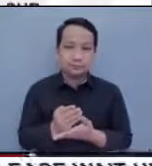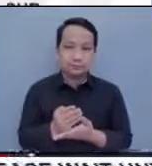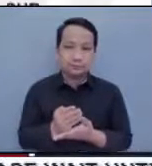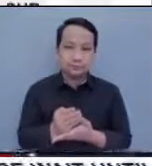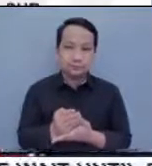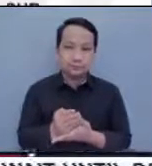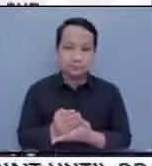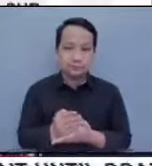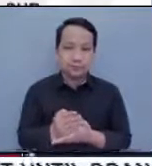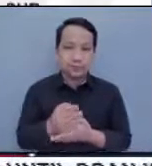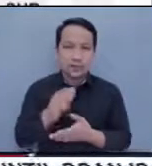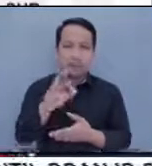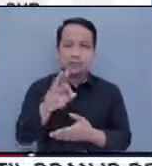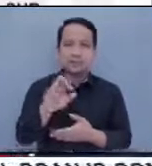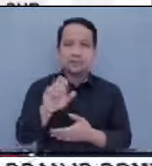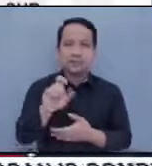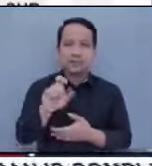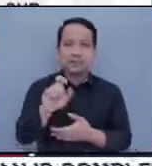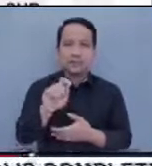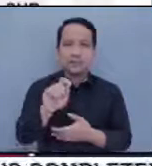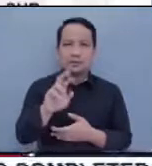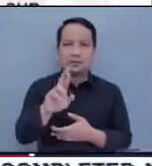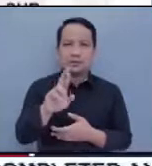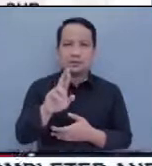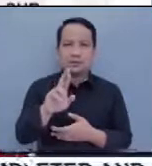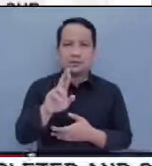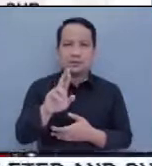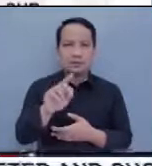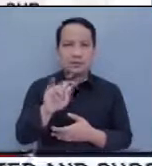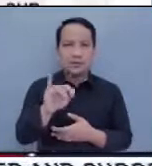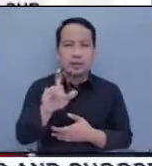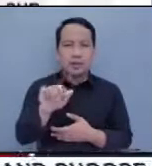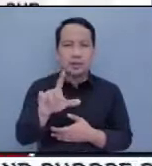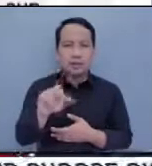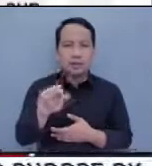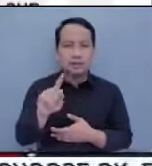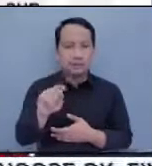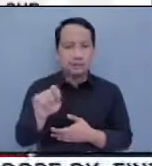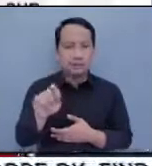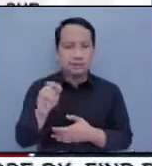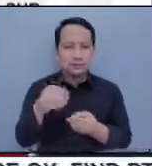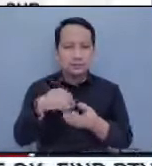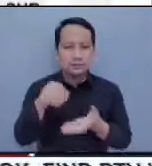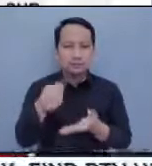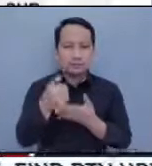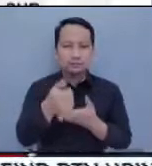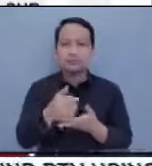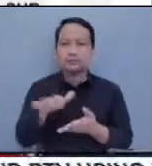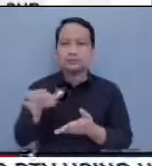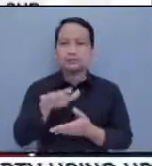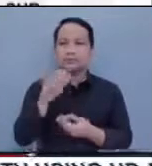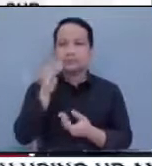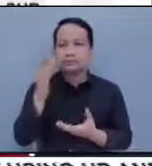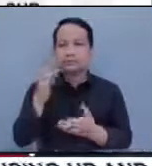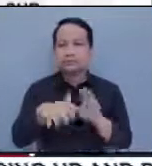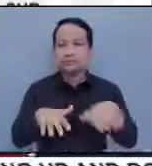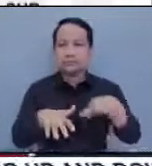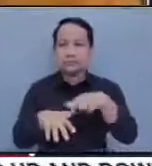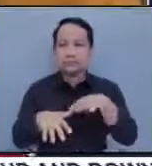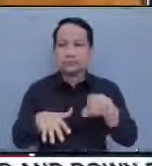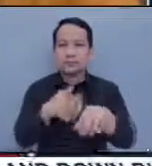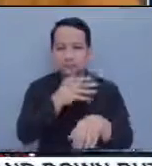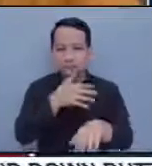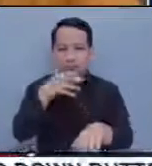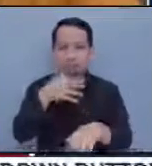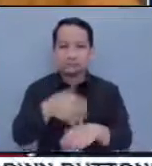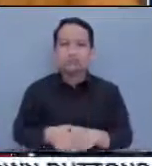fertilizer subsidy at pinaragdagan po natin ng additionally 6 billion para sa rice and corn farmers. Kasabay